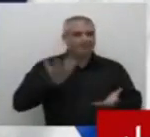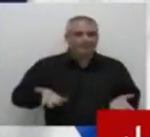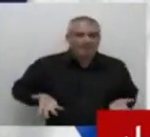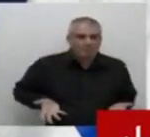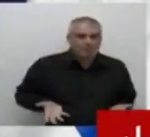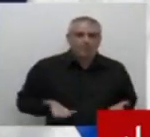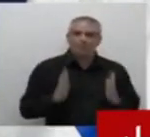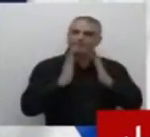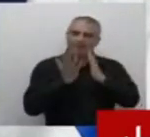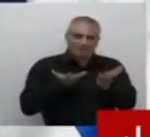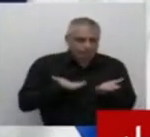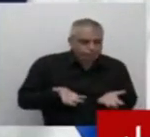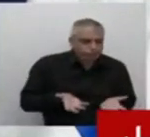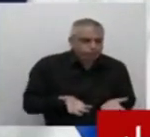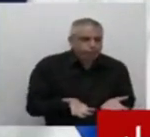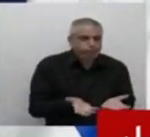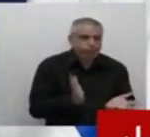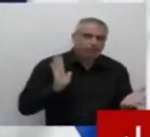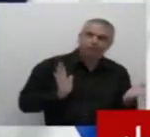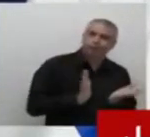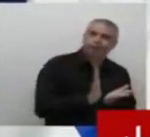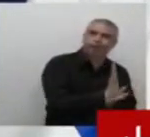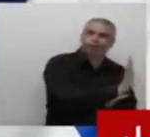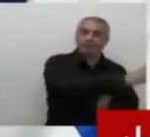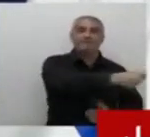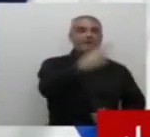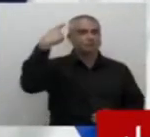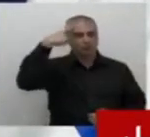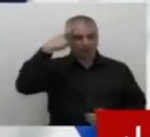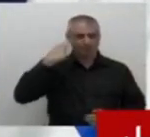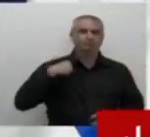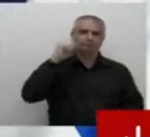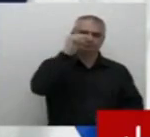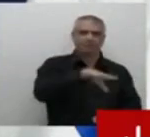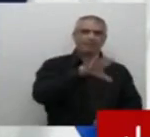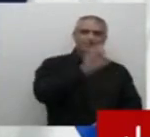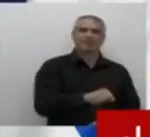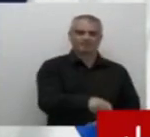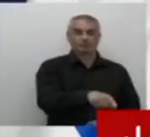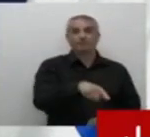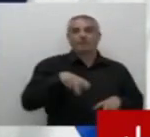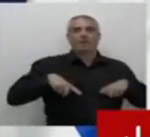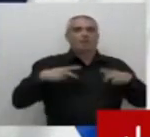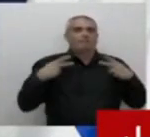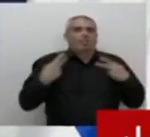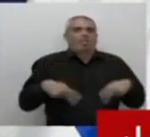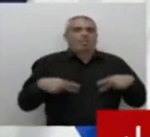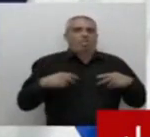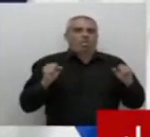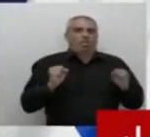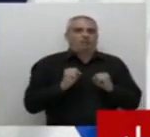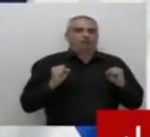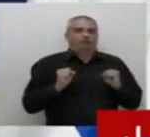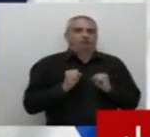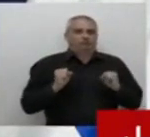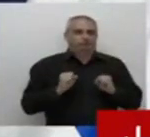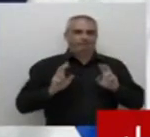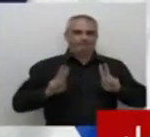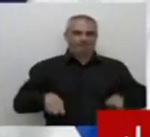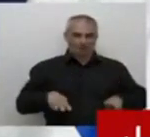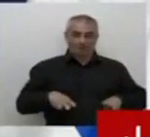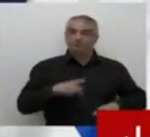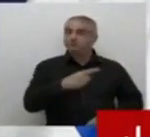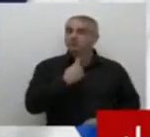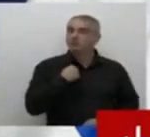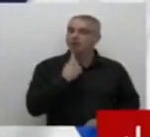فوق الانفاق ويسمعون الجرافات وهي تقوض البيوت ويعلمون اننا سنصل اليهم ويعيشون